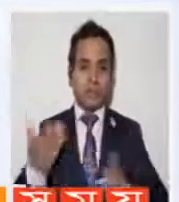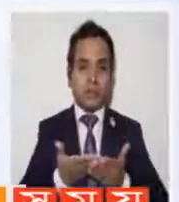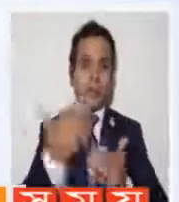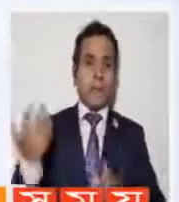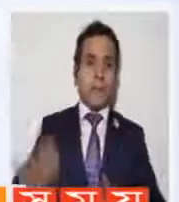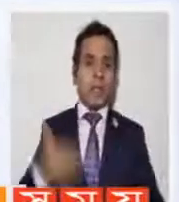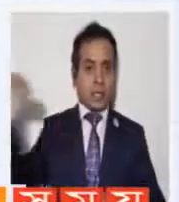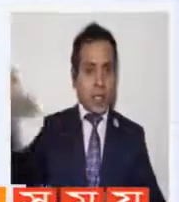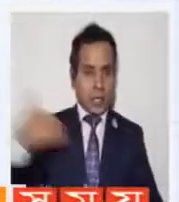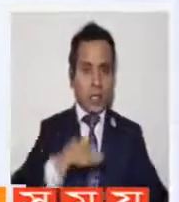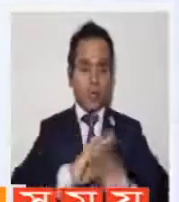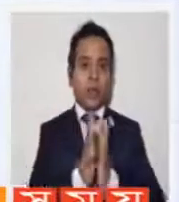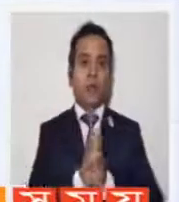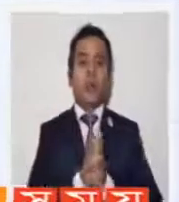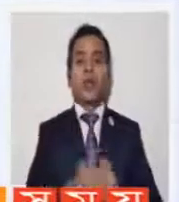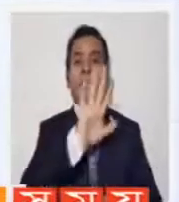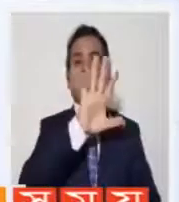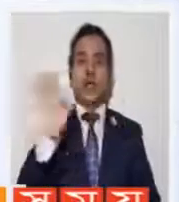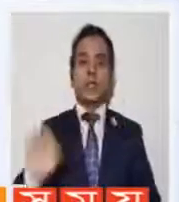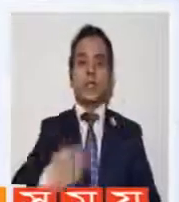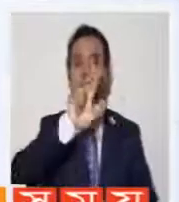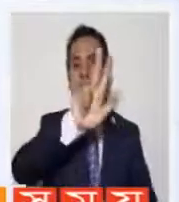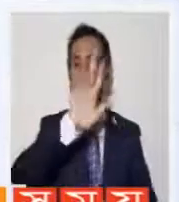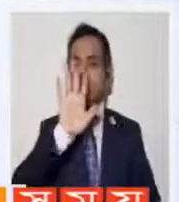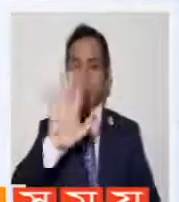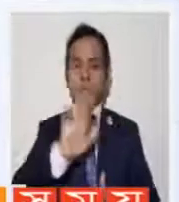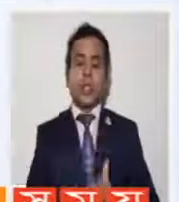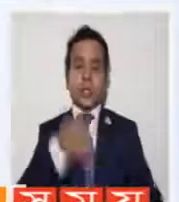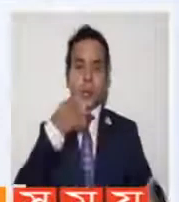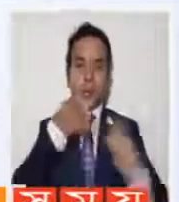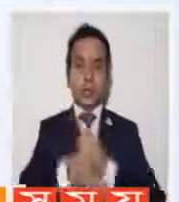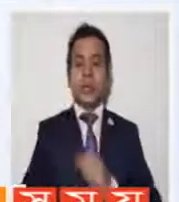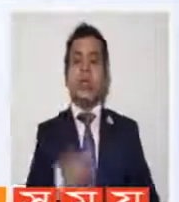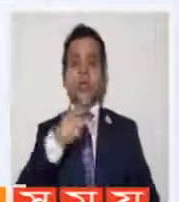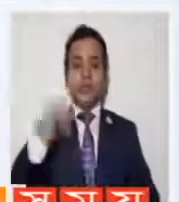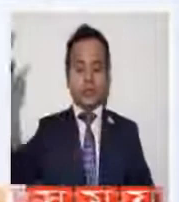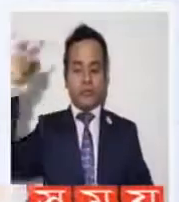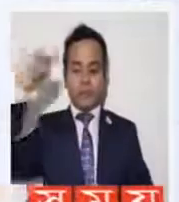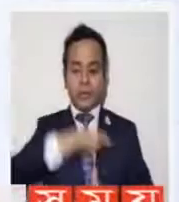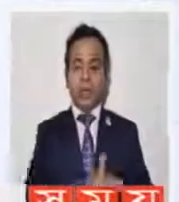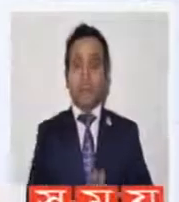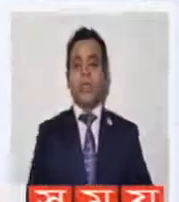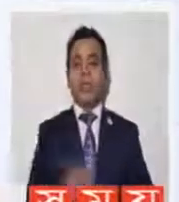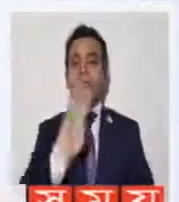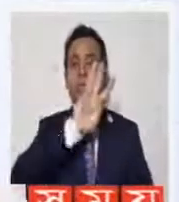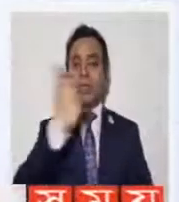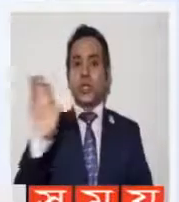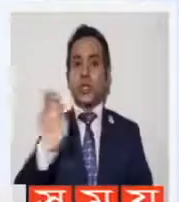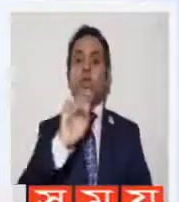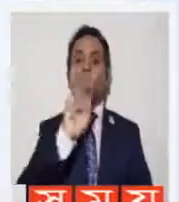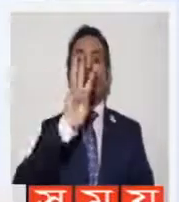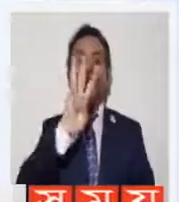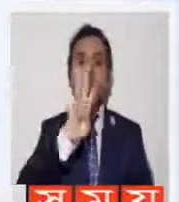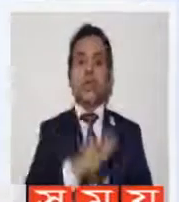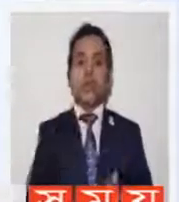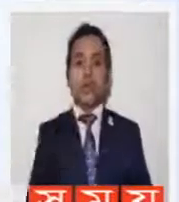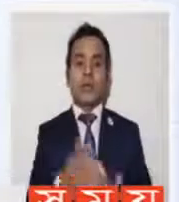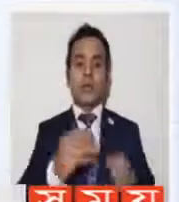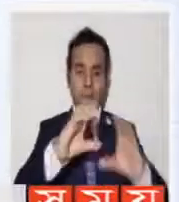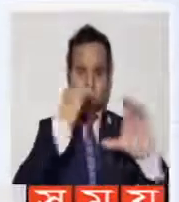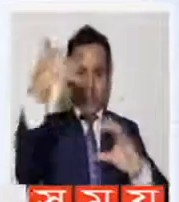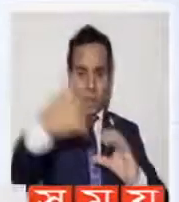স্ক্রিনিং কার্যক্রম অব্যাহত আছে, গত ২৪ ঘন্টায় বিমানবন্দর, স্থলবন্দর এবং সমুদ্রবন্দরে স্ক্রিনিং